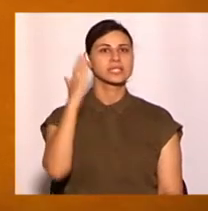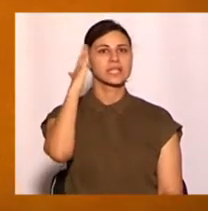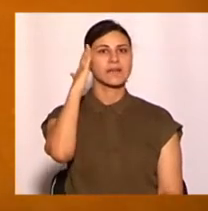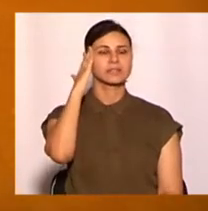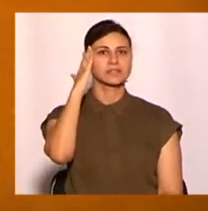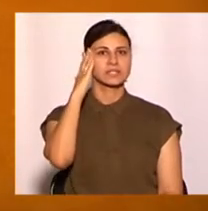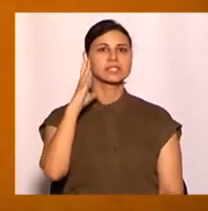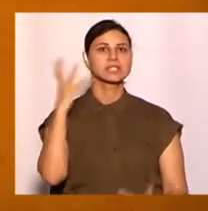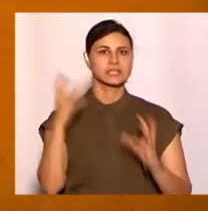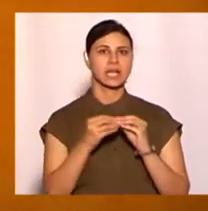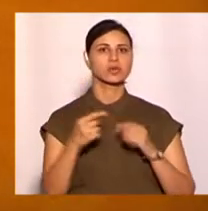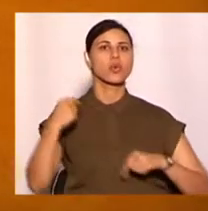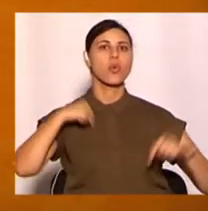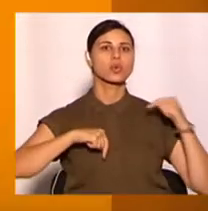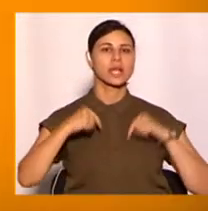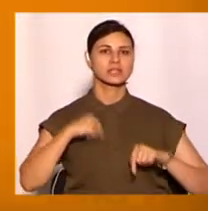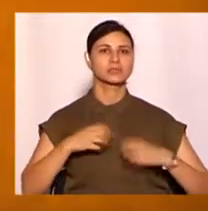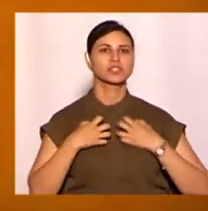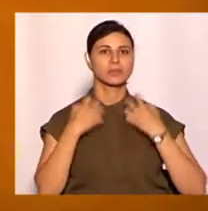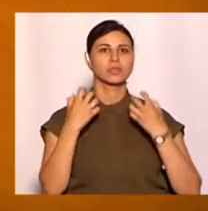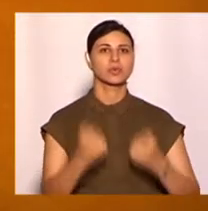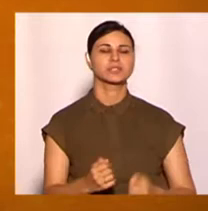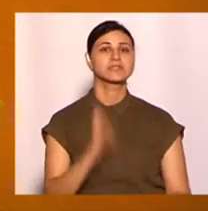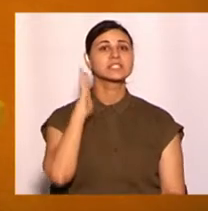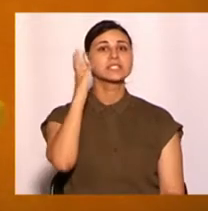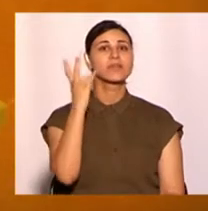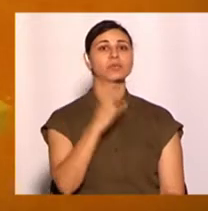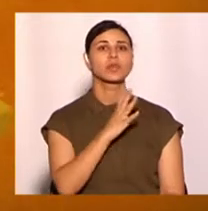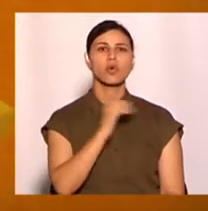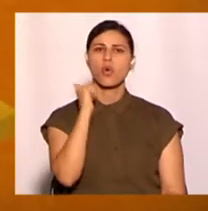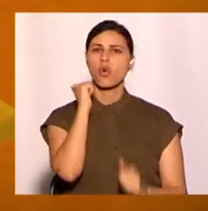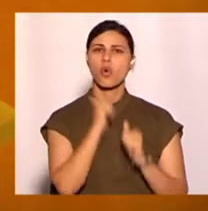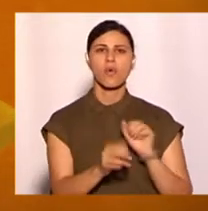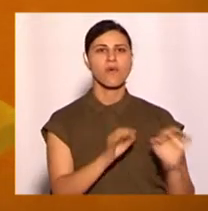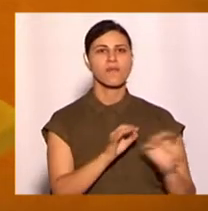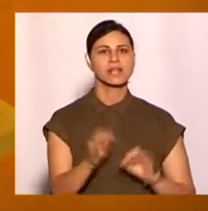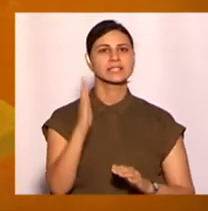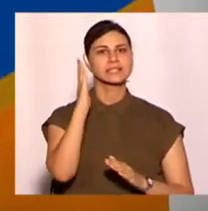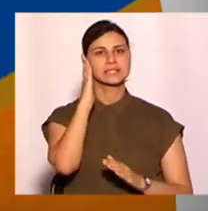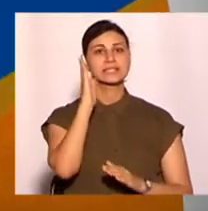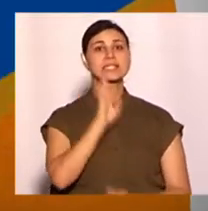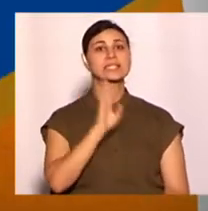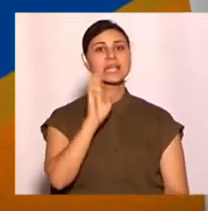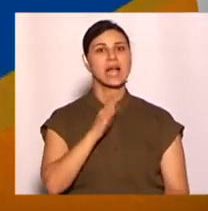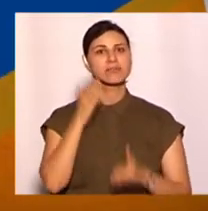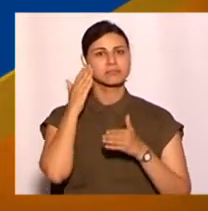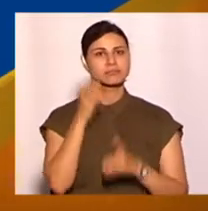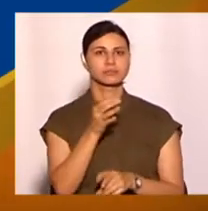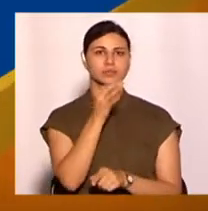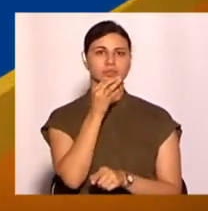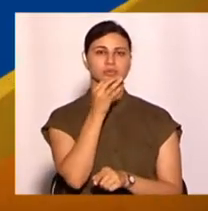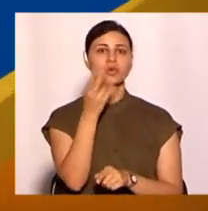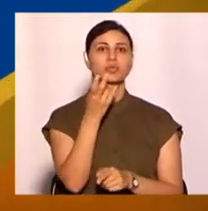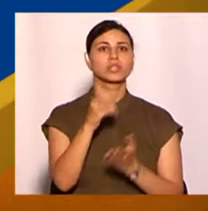ზოგადად ორგანიზმის ჯანმრთელობისთვის. წნევა გაიზომეთ ყოველდილით და დაძინებამდე. კარგი იქნება, თუ